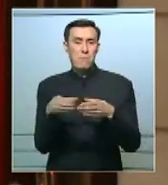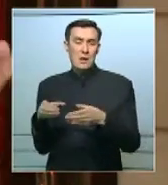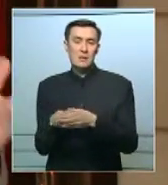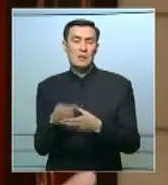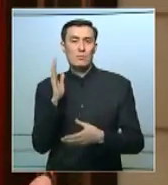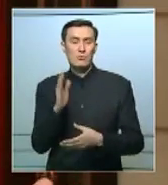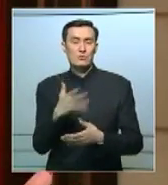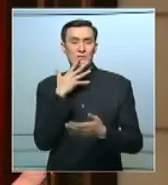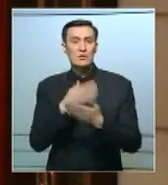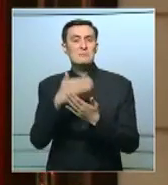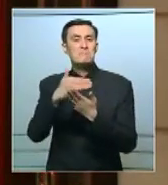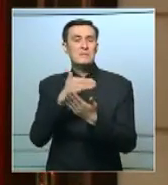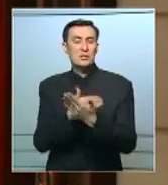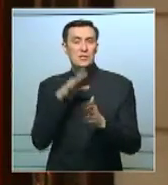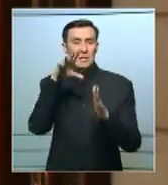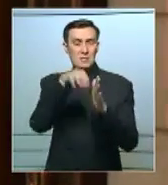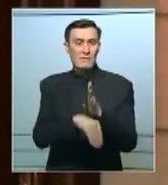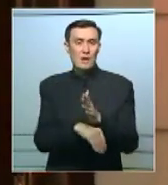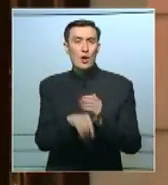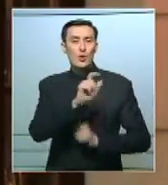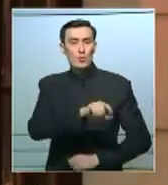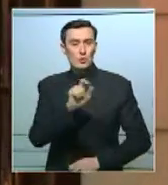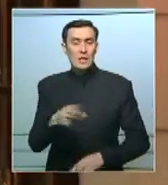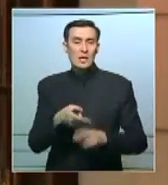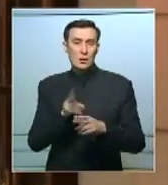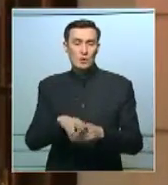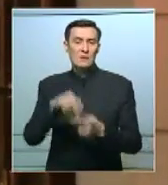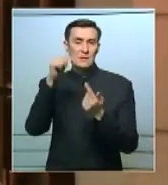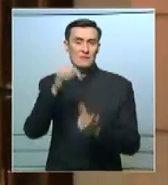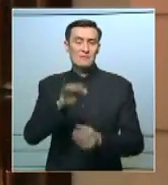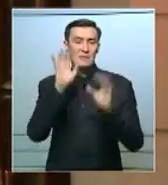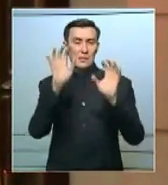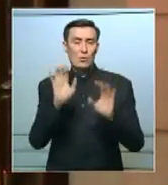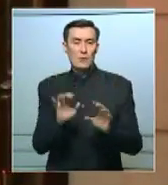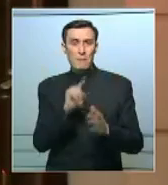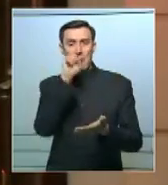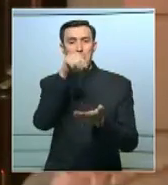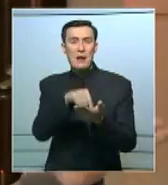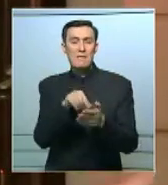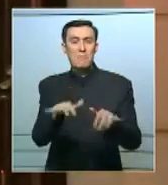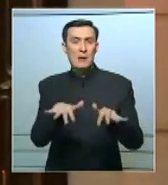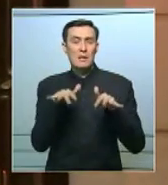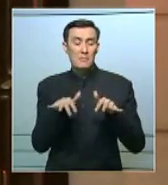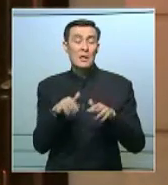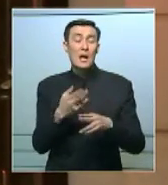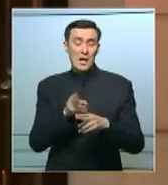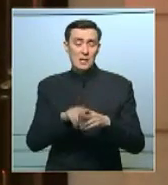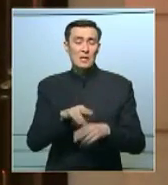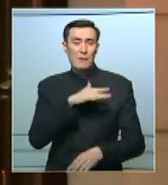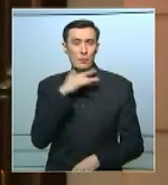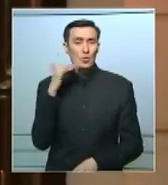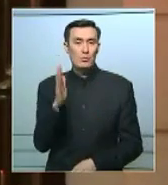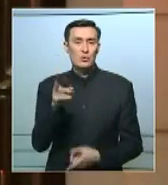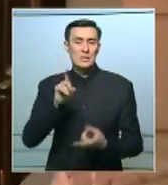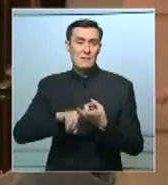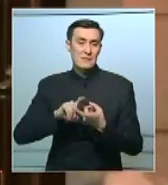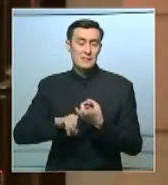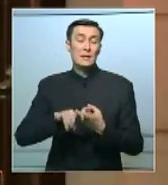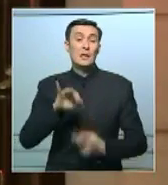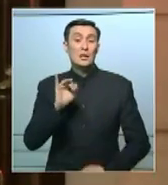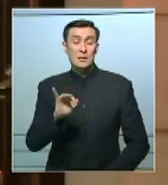уже списочный состав тех людей, которые в соответствии с законом прошли в парламент. Ну, от этого много будет зависеть.